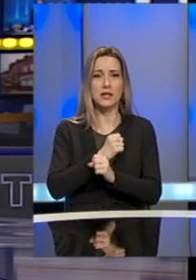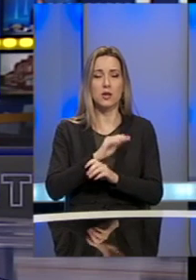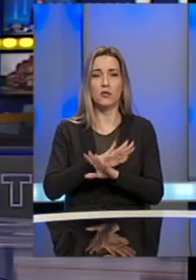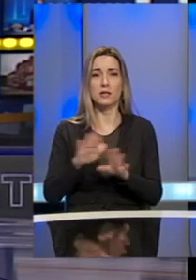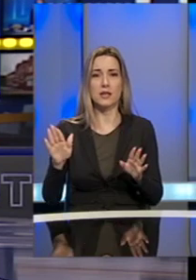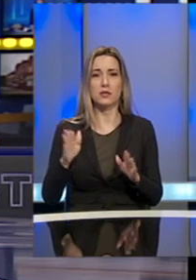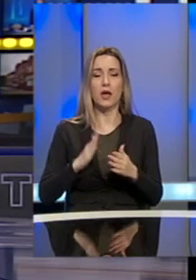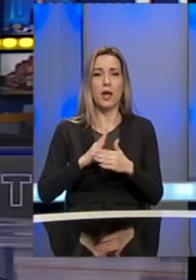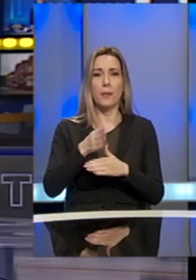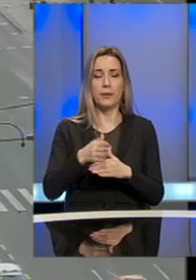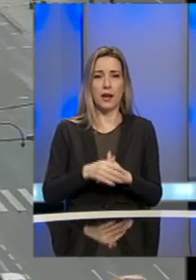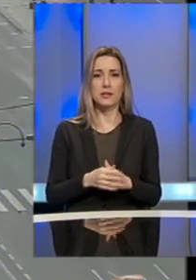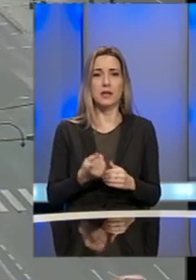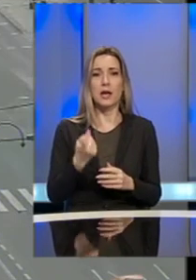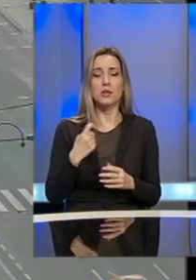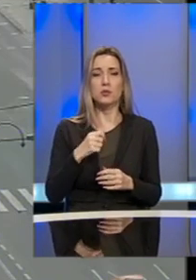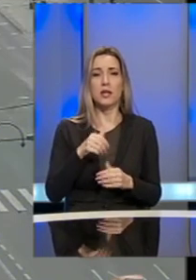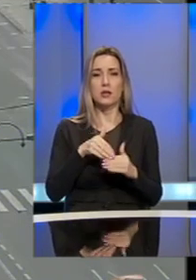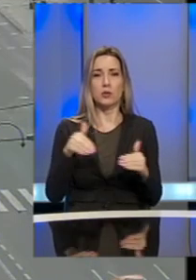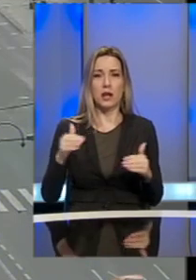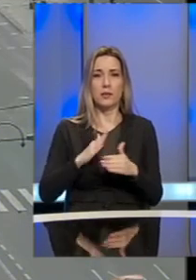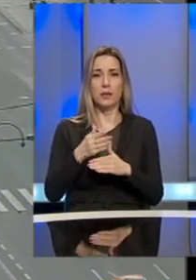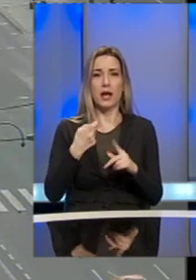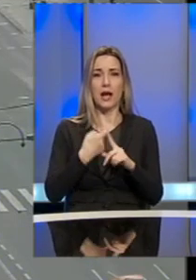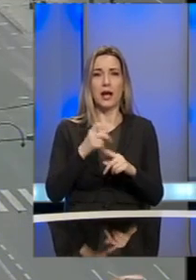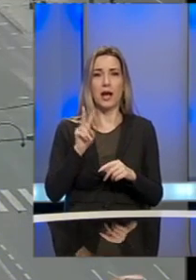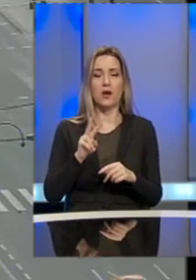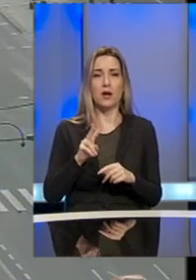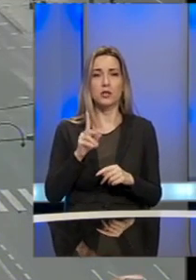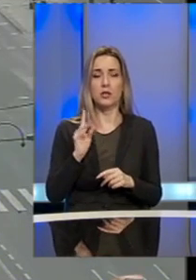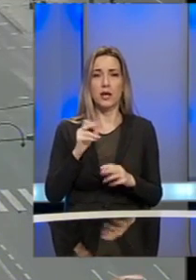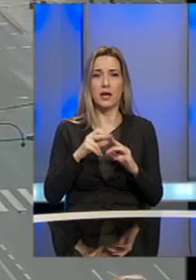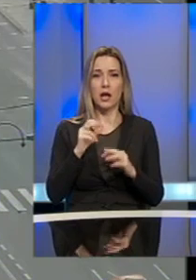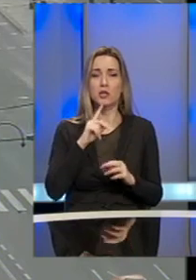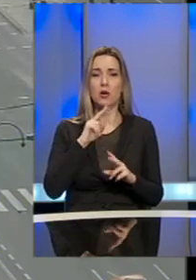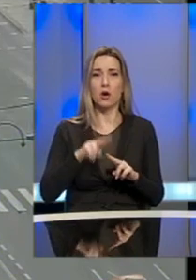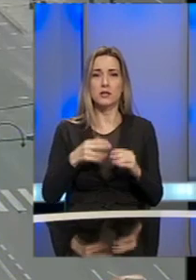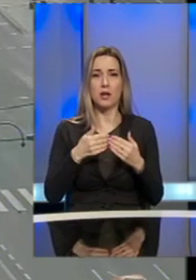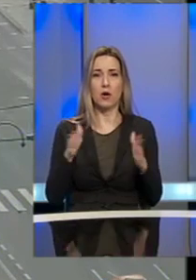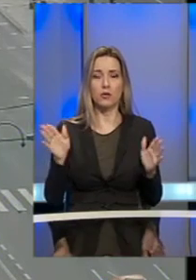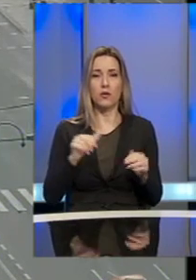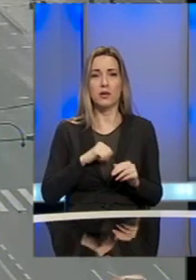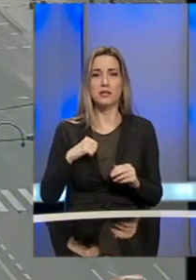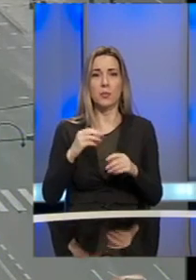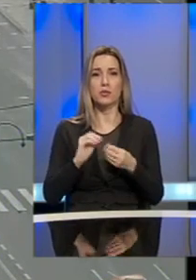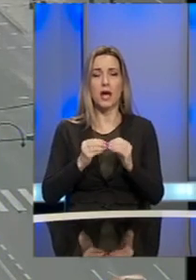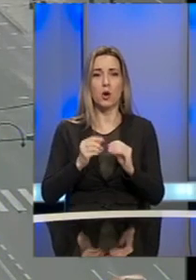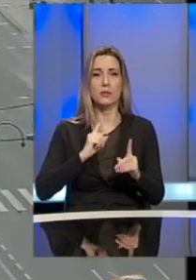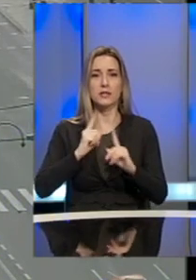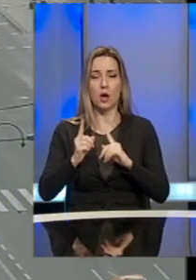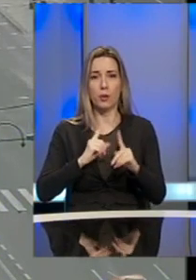sve prelaske. Izuzetak su granični prelazi Karakajvardište i Rača koji ostaju otvoreni samo za robni